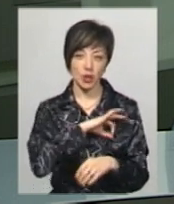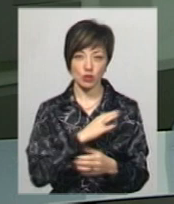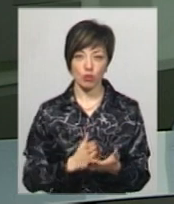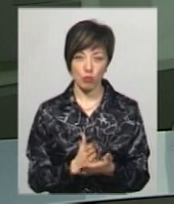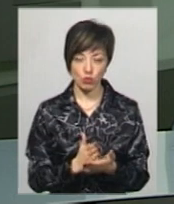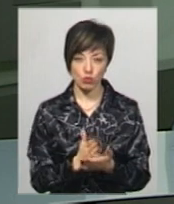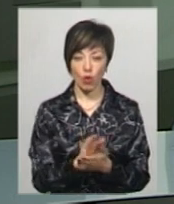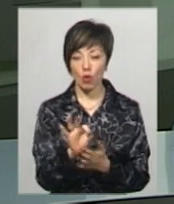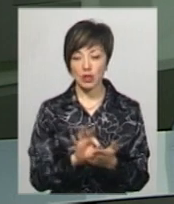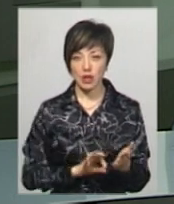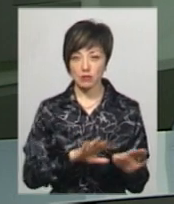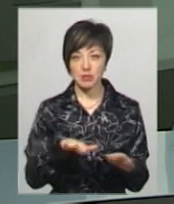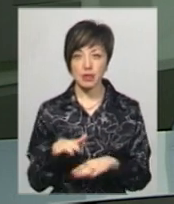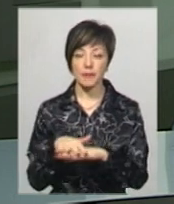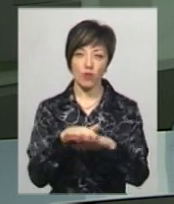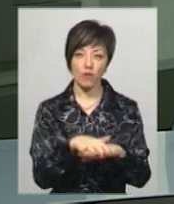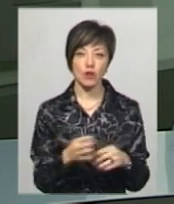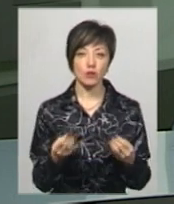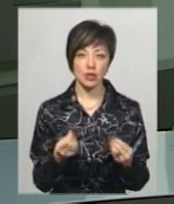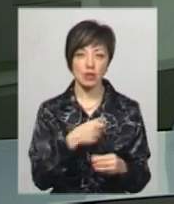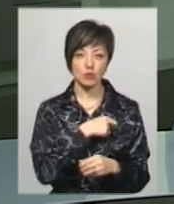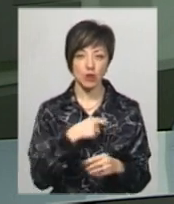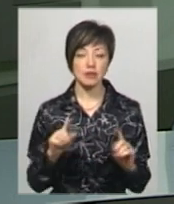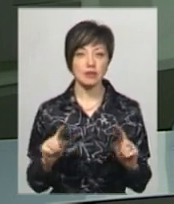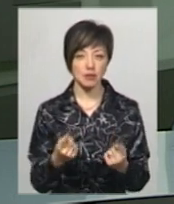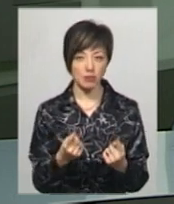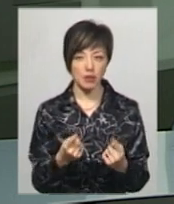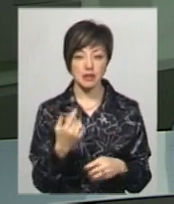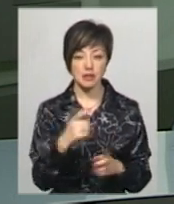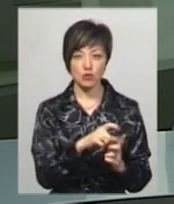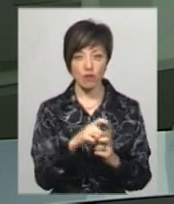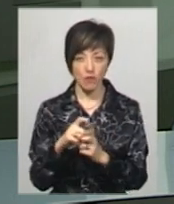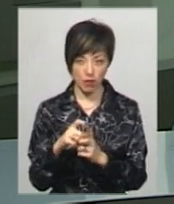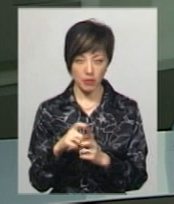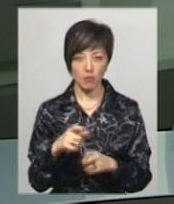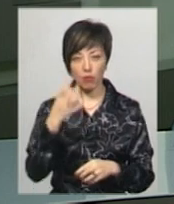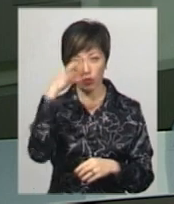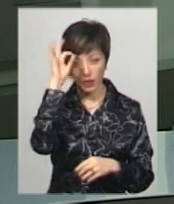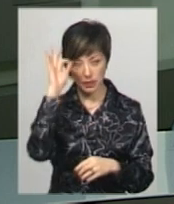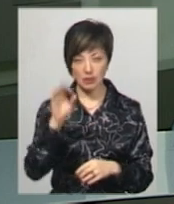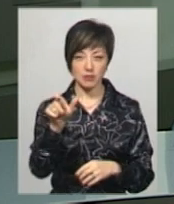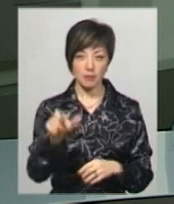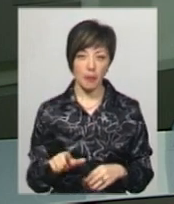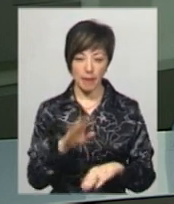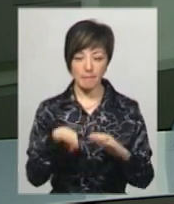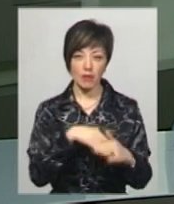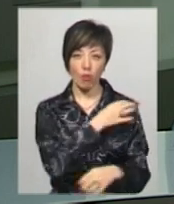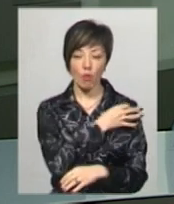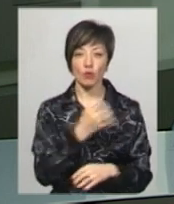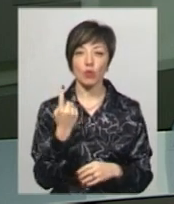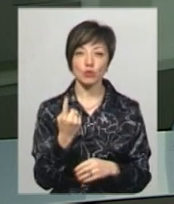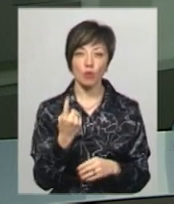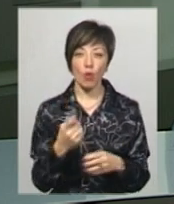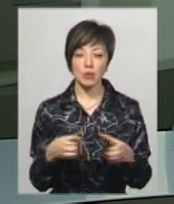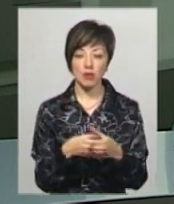послуг. Одразу після перерахування грошей депутата затримали. За словами Олега Поворознюка, затриманий підполковник одного із комітетів